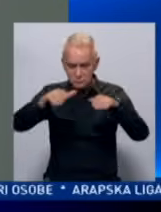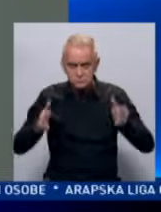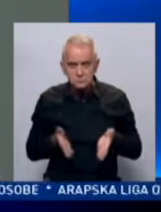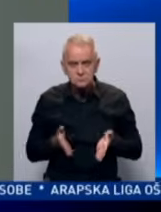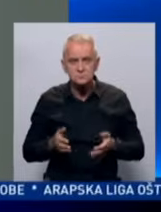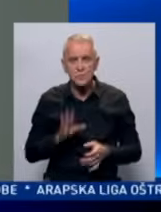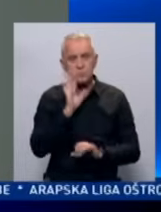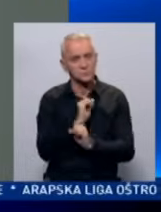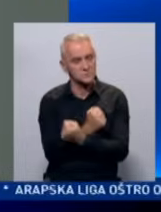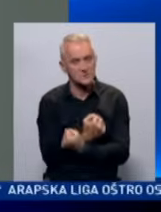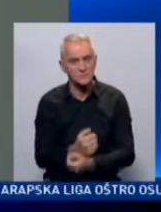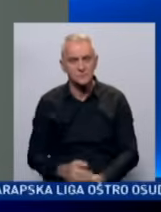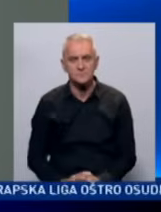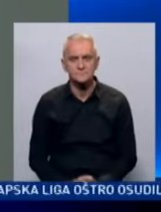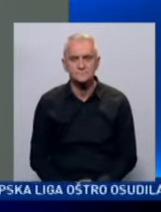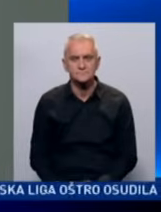suverenitet.